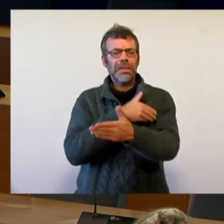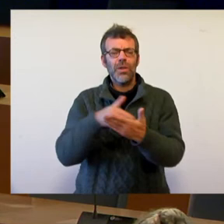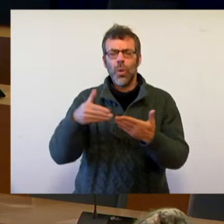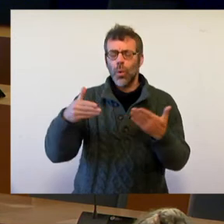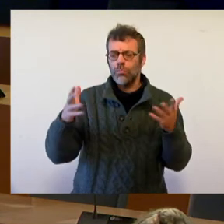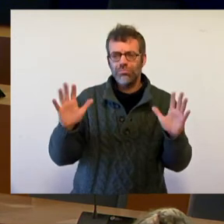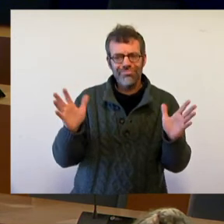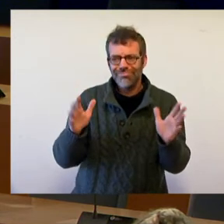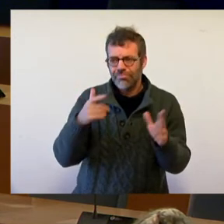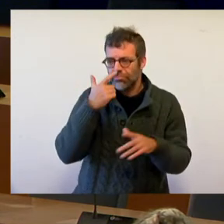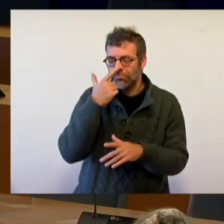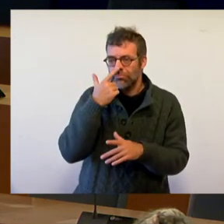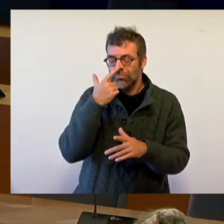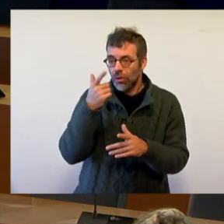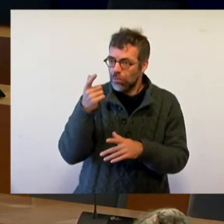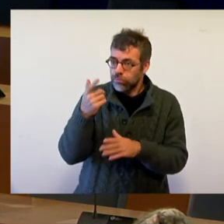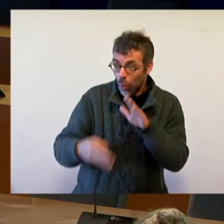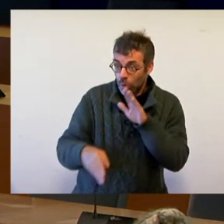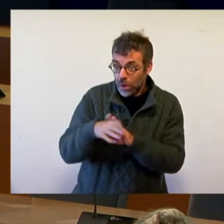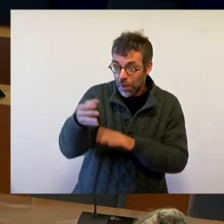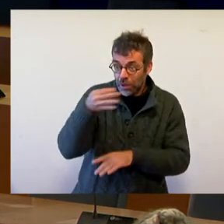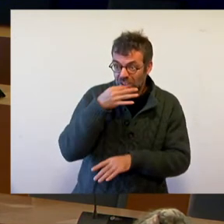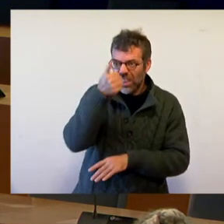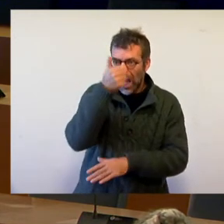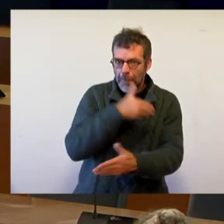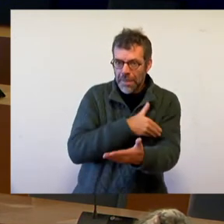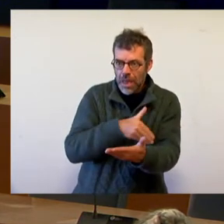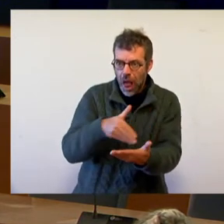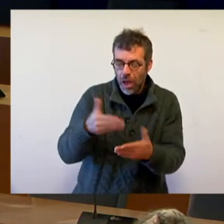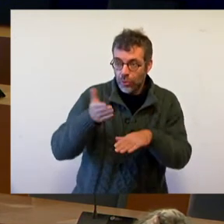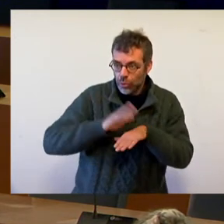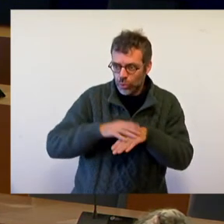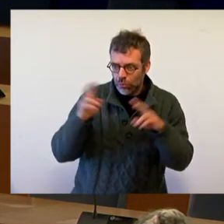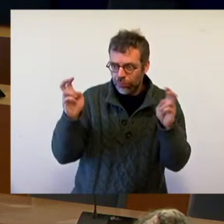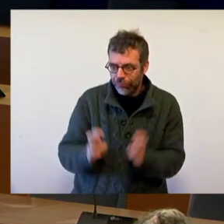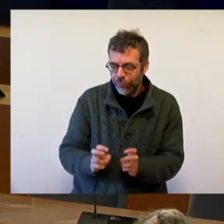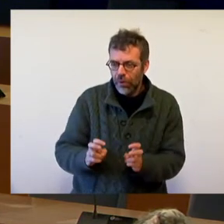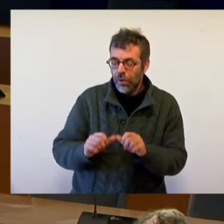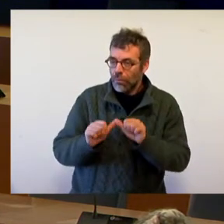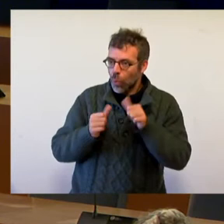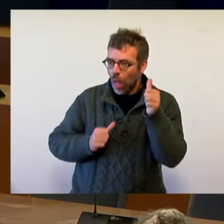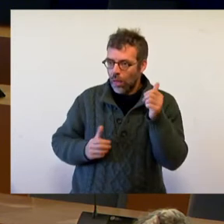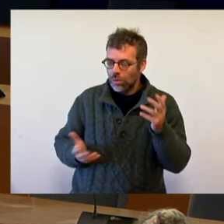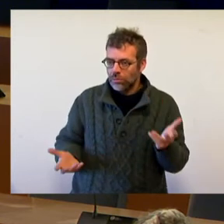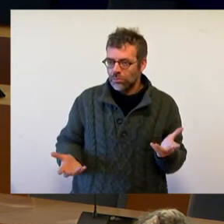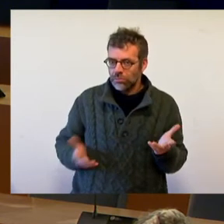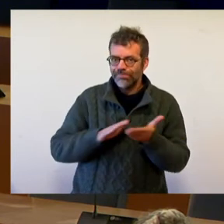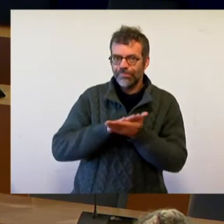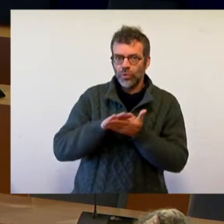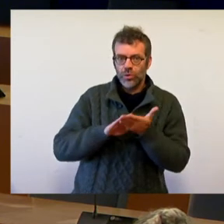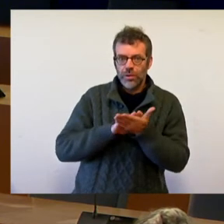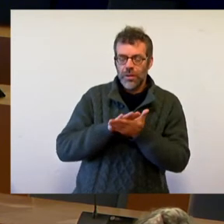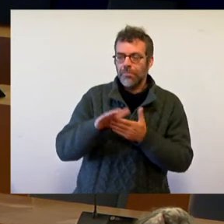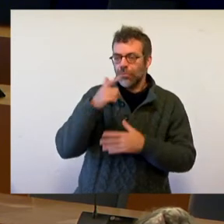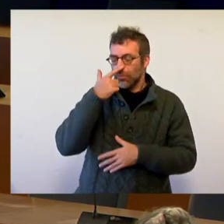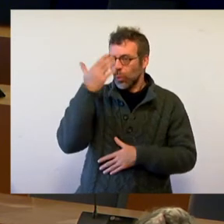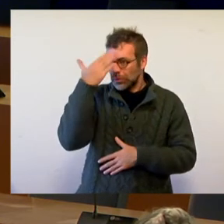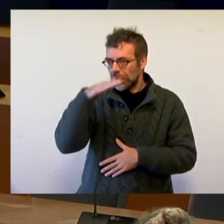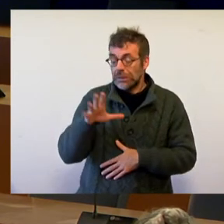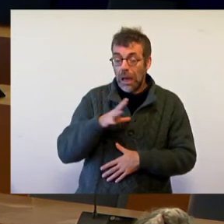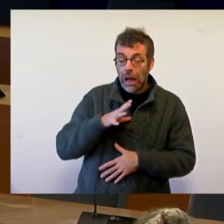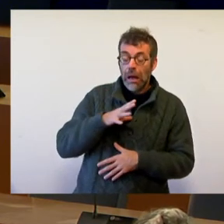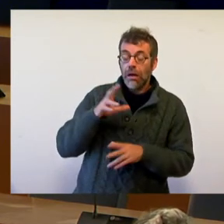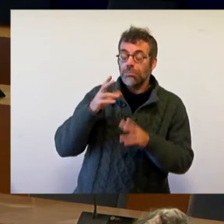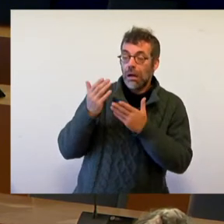C'est loin du milliard annoncé. Alors je sais bien que tous les investissements ne sont pas en autorisation de programme, les